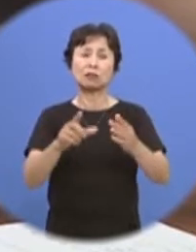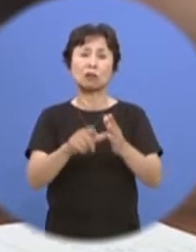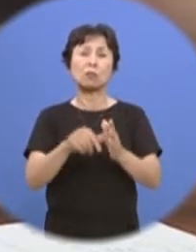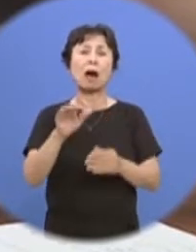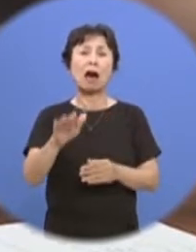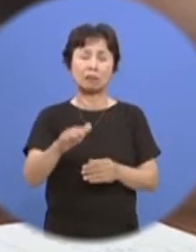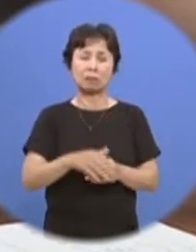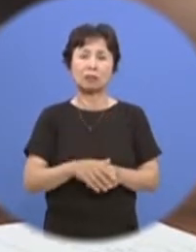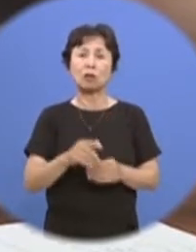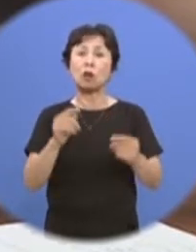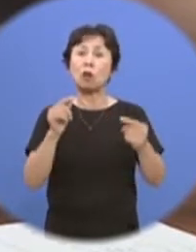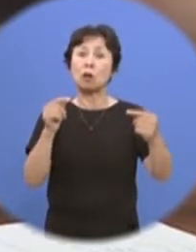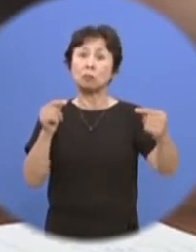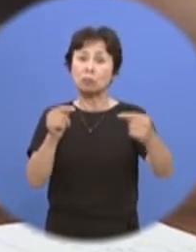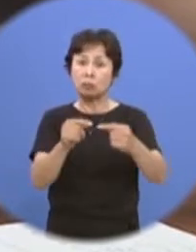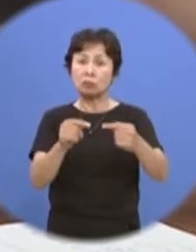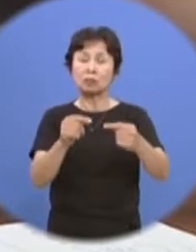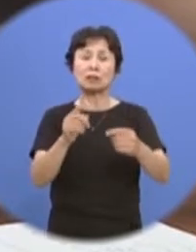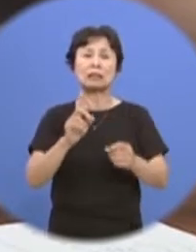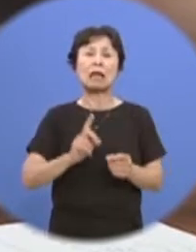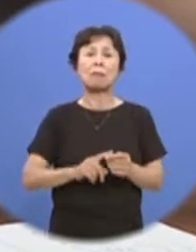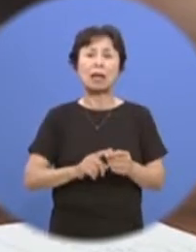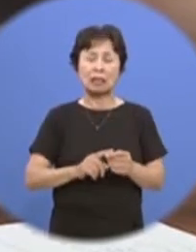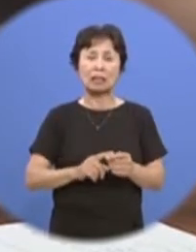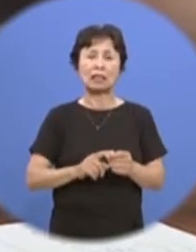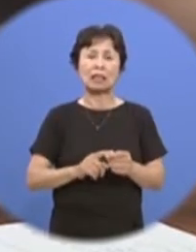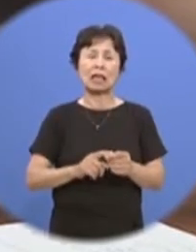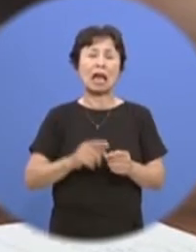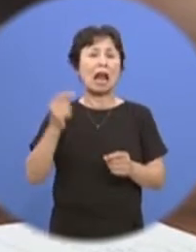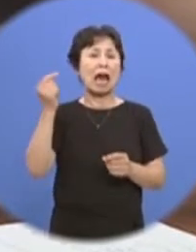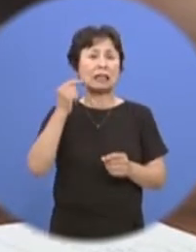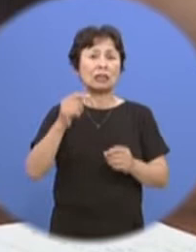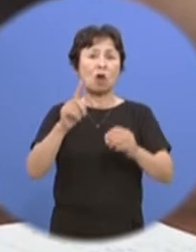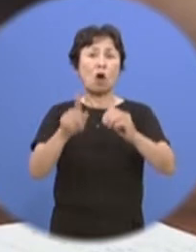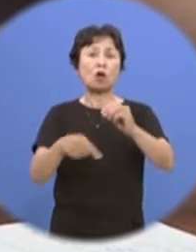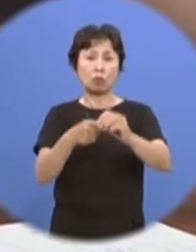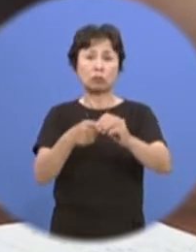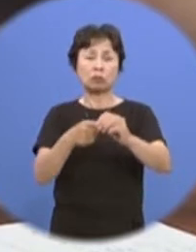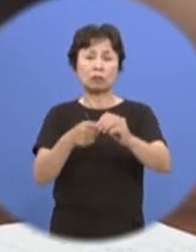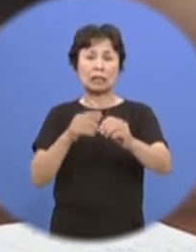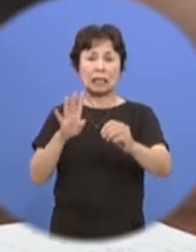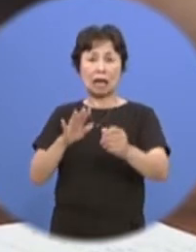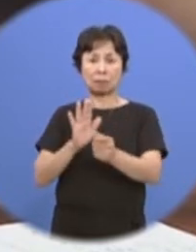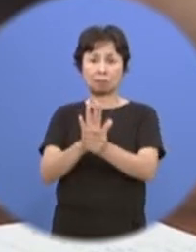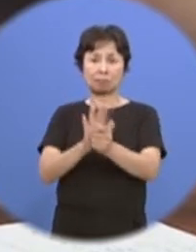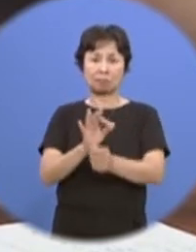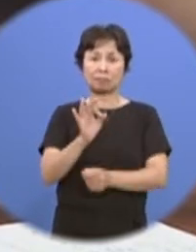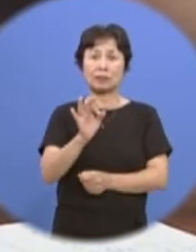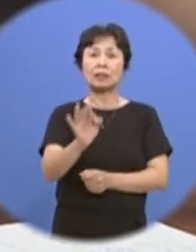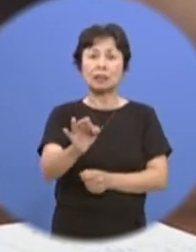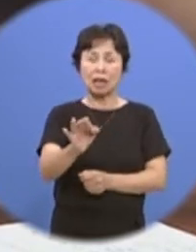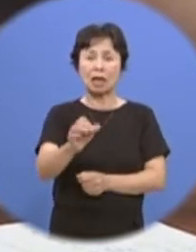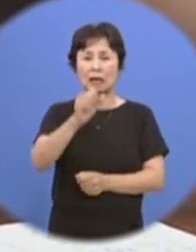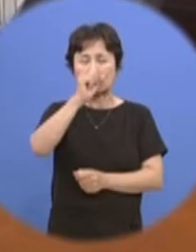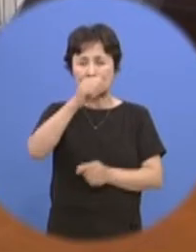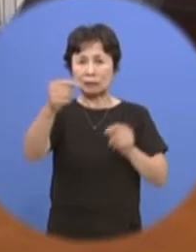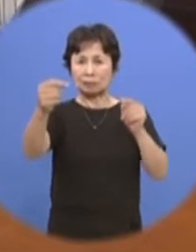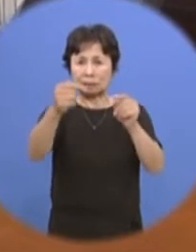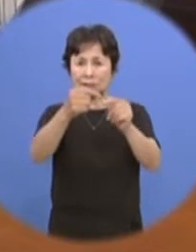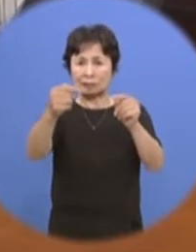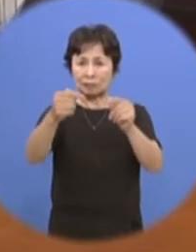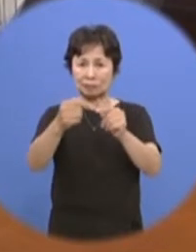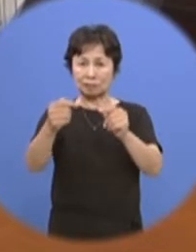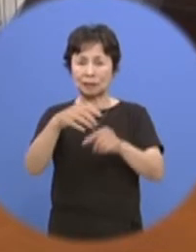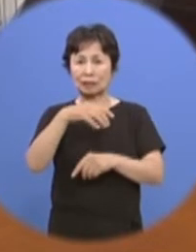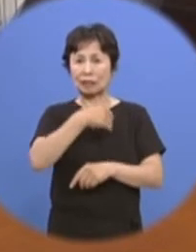その届かすためにですねラジオ局に対して我々は助成をして、 はい、 いい中継基地をお貸しして、その